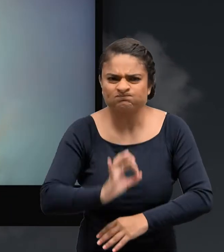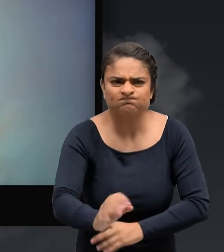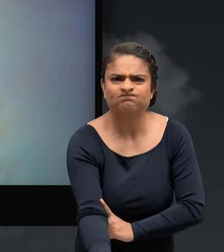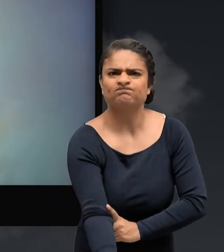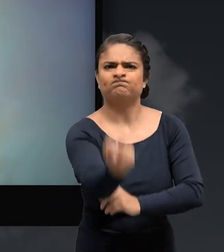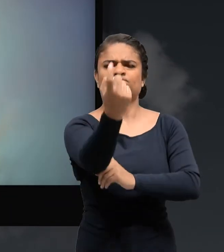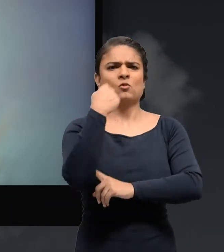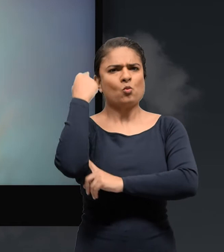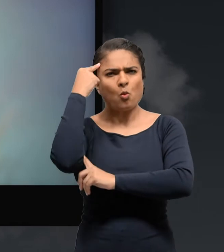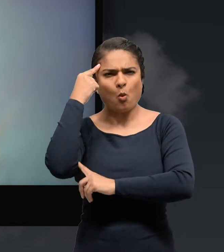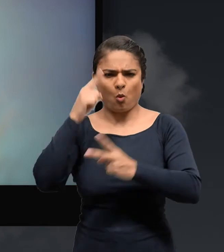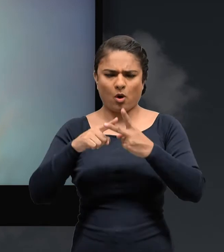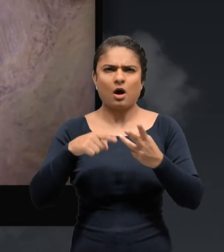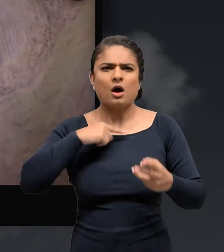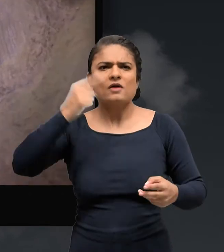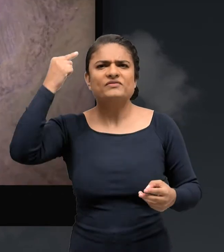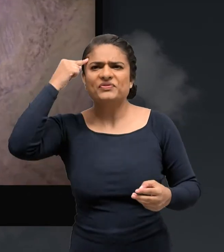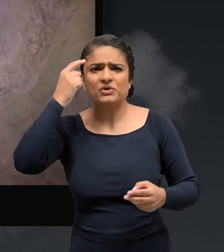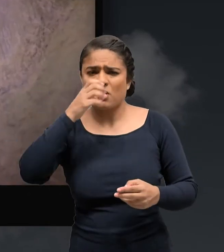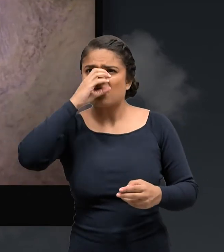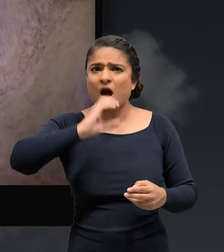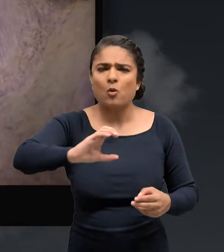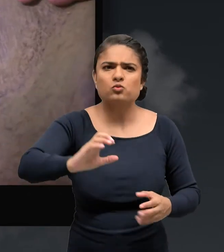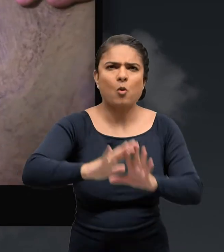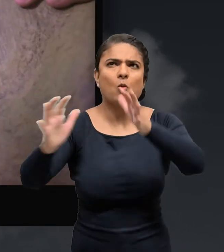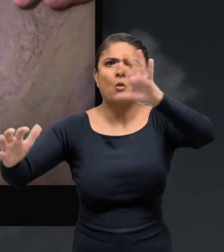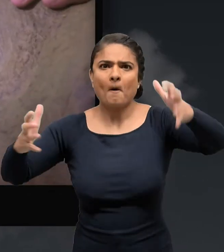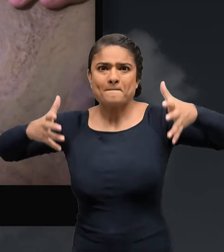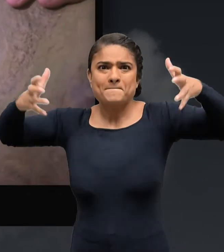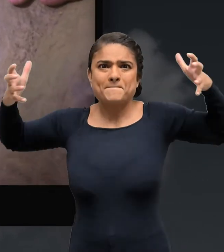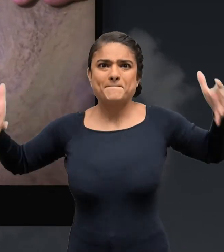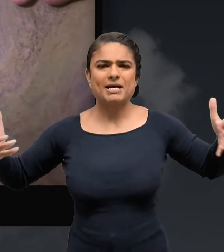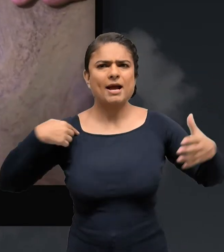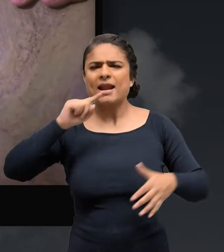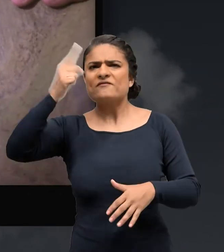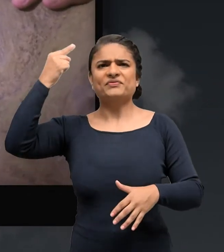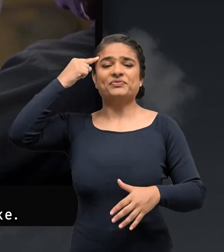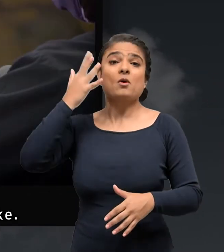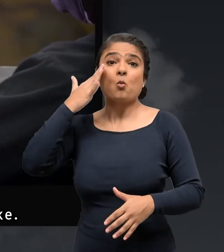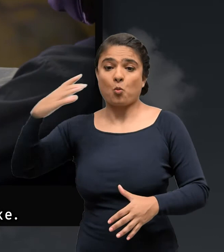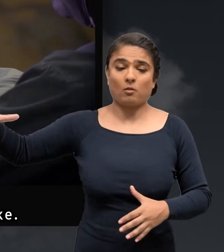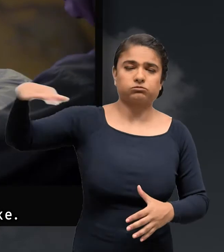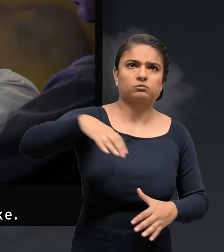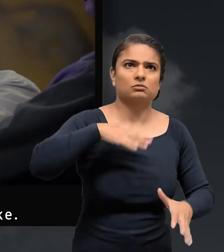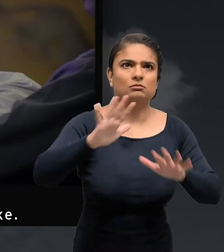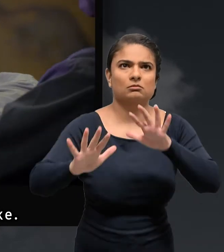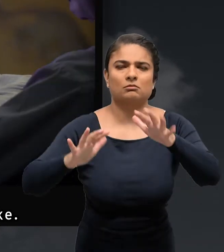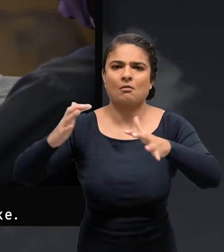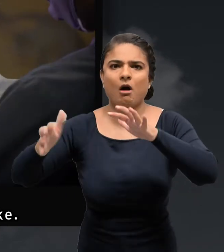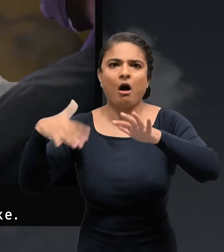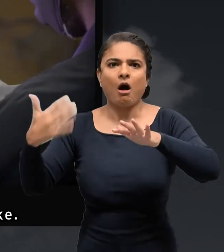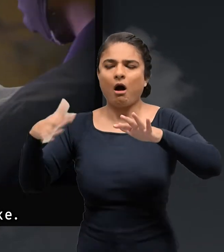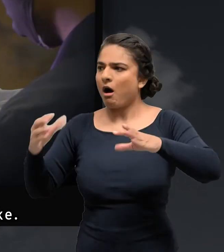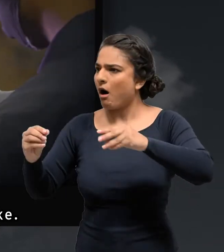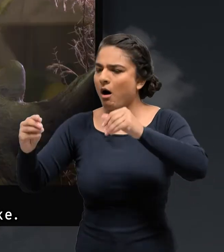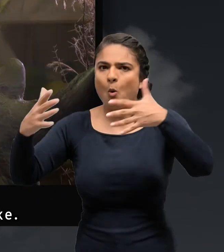besef dat 'n renoster so geweldig groot is nie. This one is pure, but also two different. Soos wat die sien die volle toegang